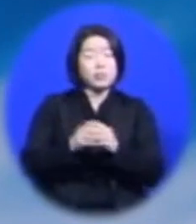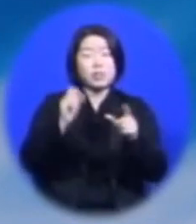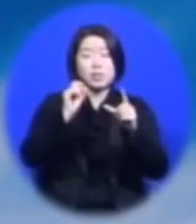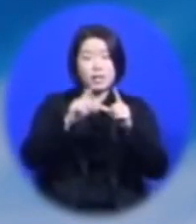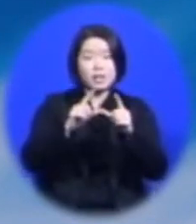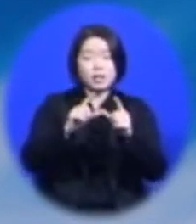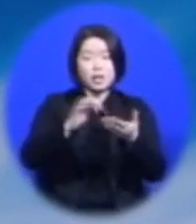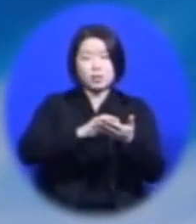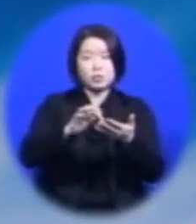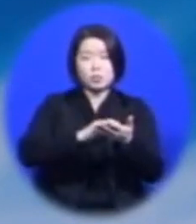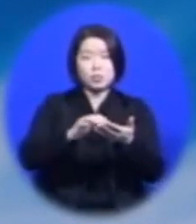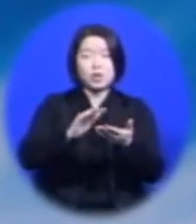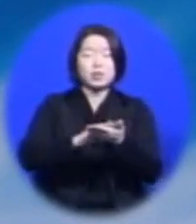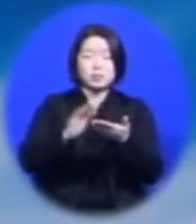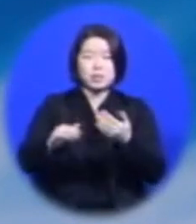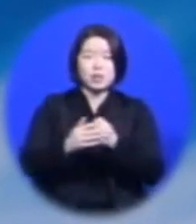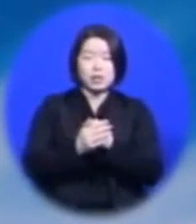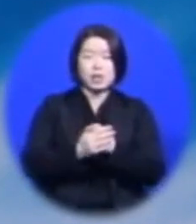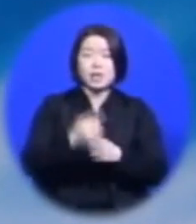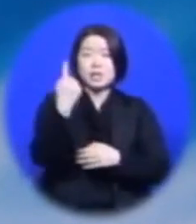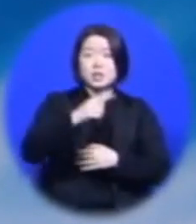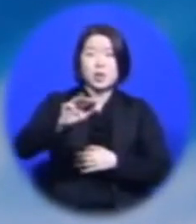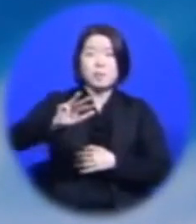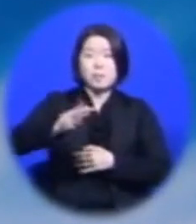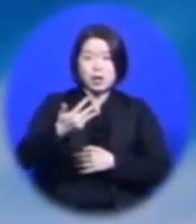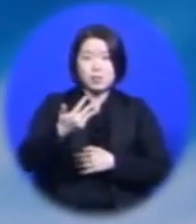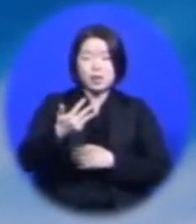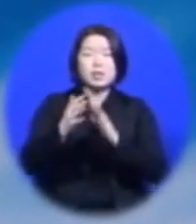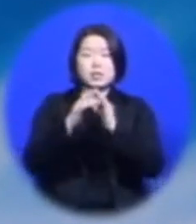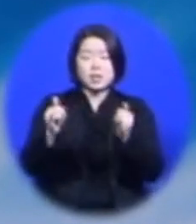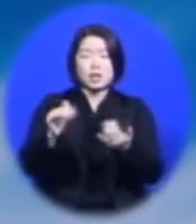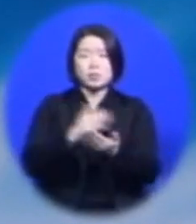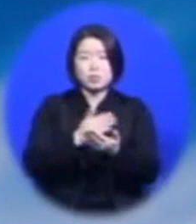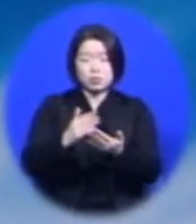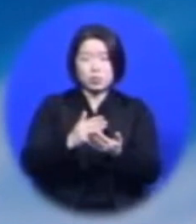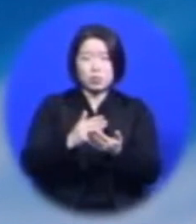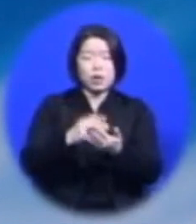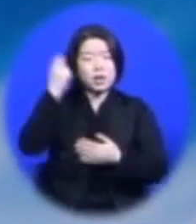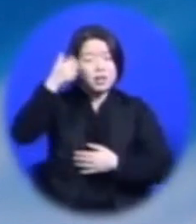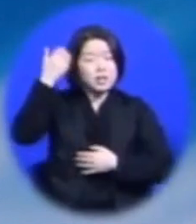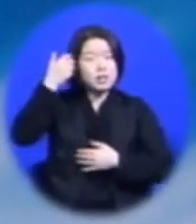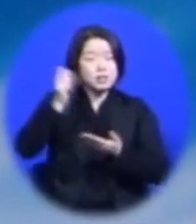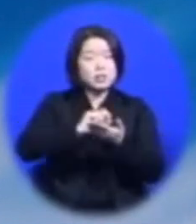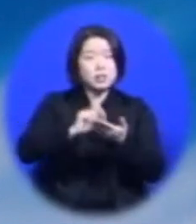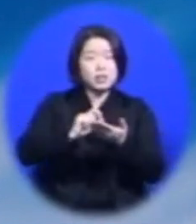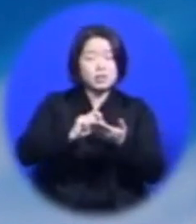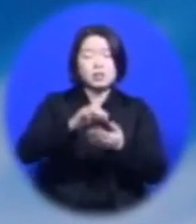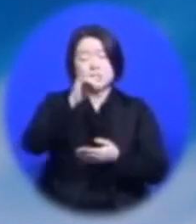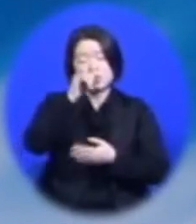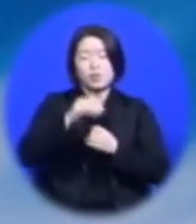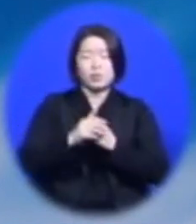대단한 통계예요. 한 1,800명 정도가 이렇게 영성일기를 쓰시고 계십니다.